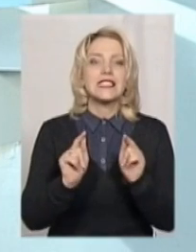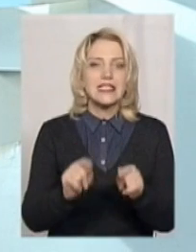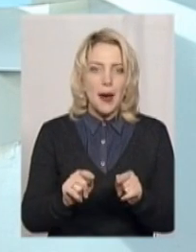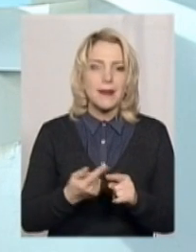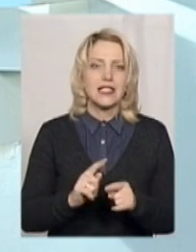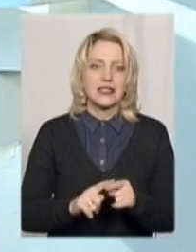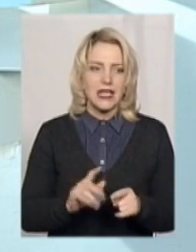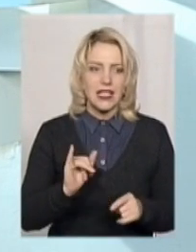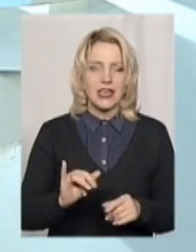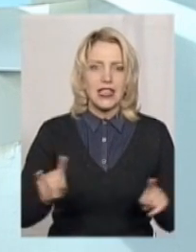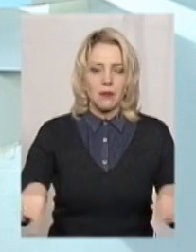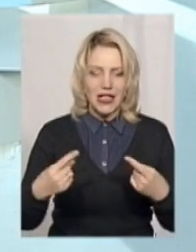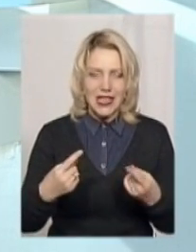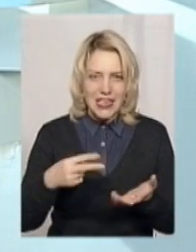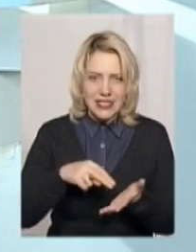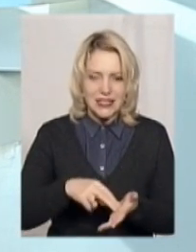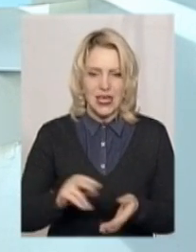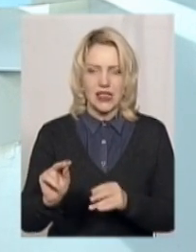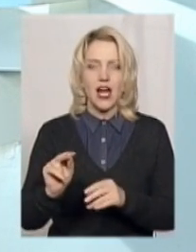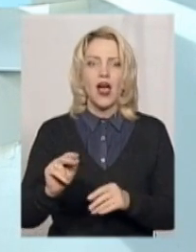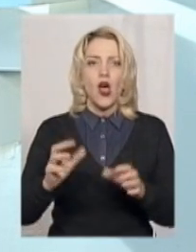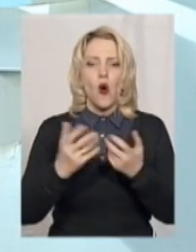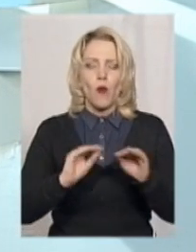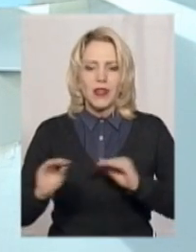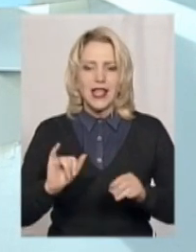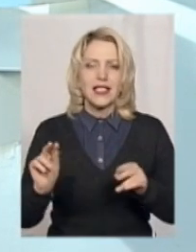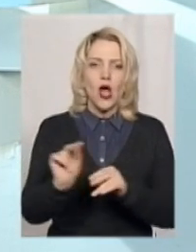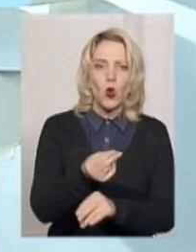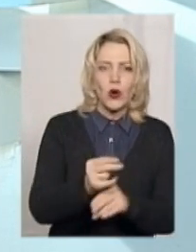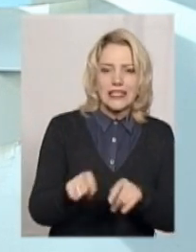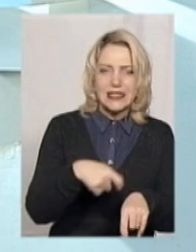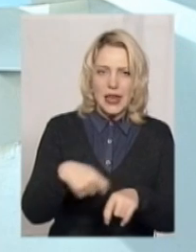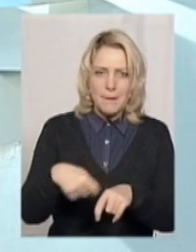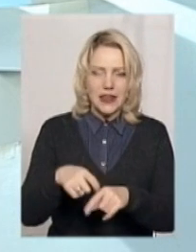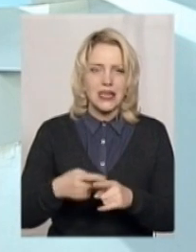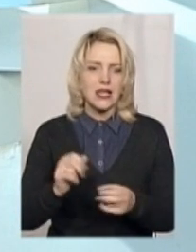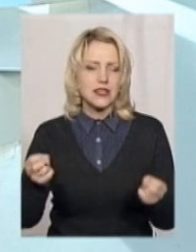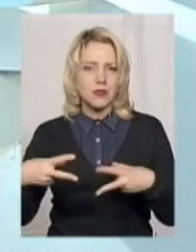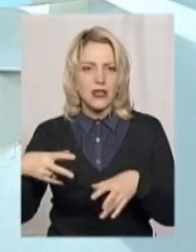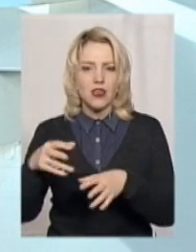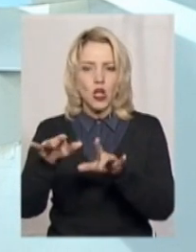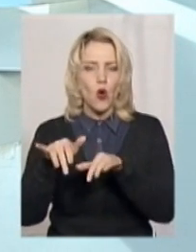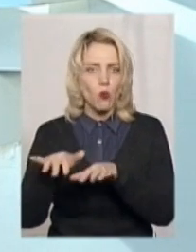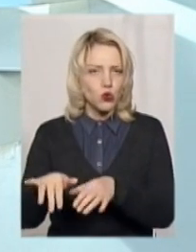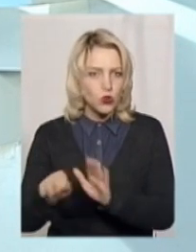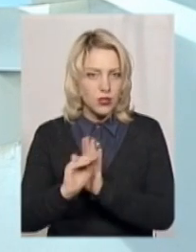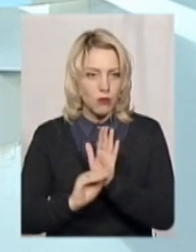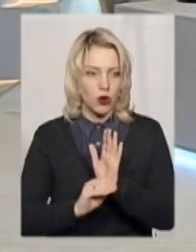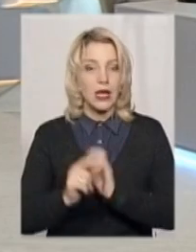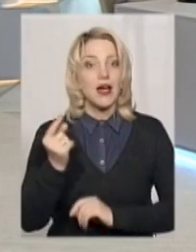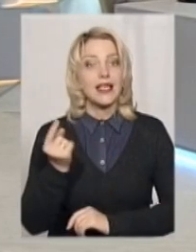і реабілітаційне обладнання, і корекційні матеріали, і спеціальні комп'ютерні програми.